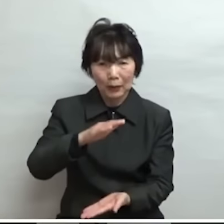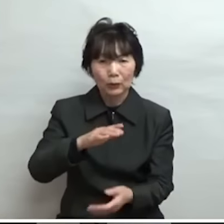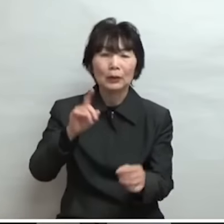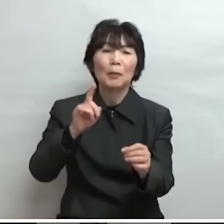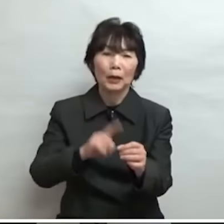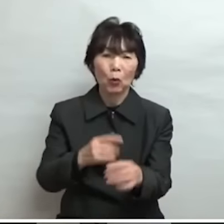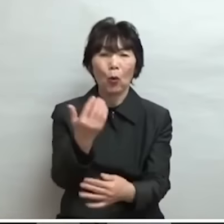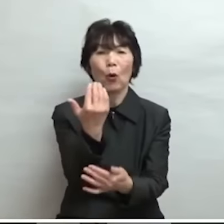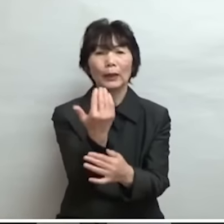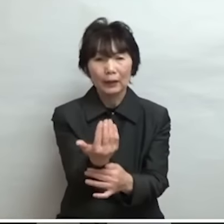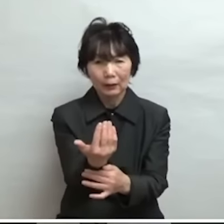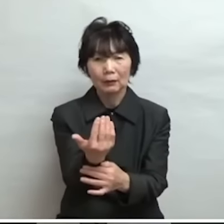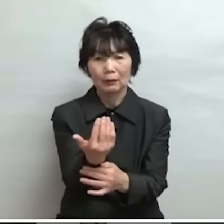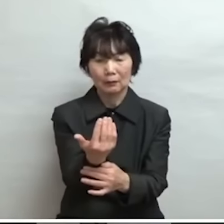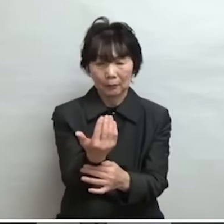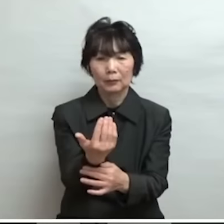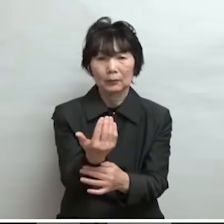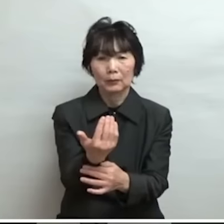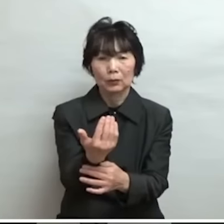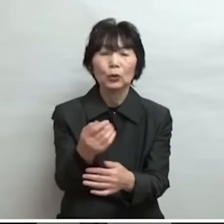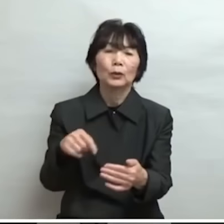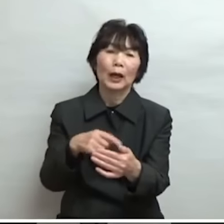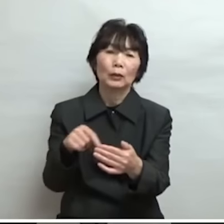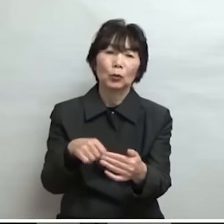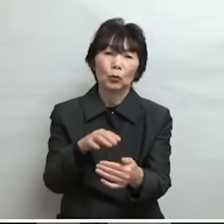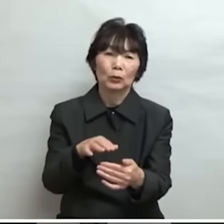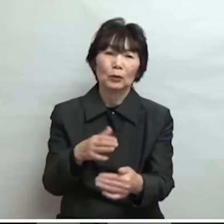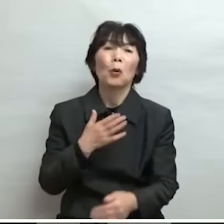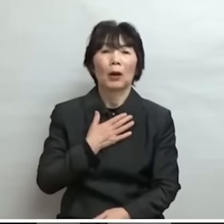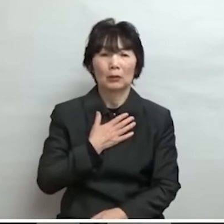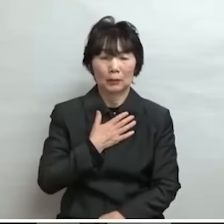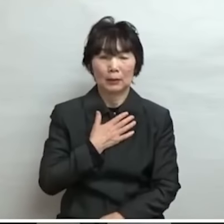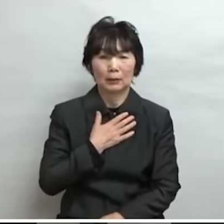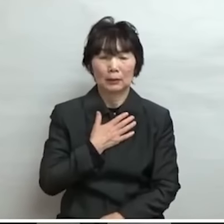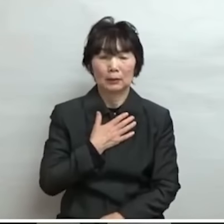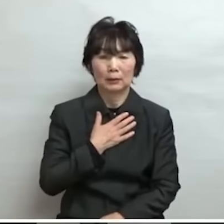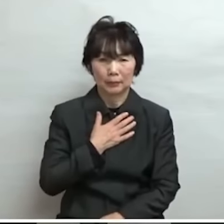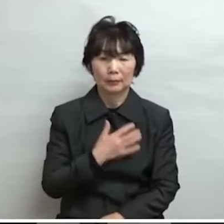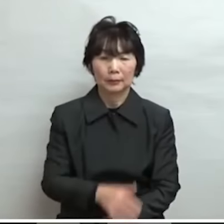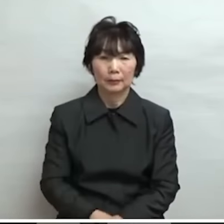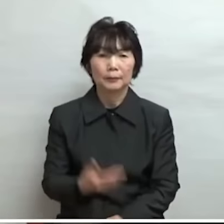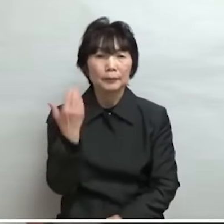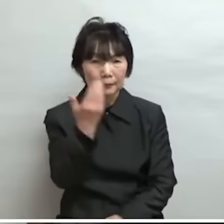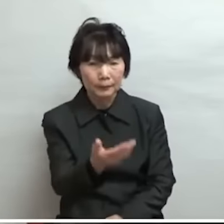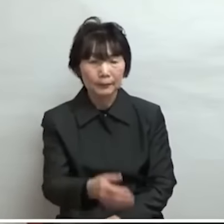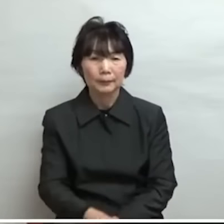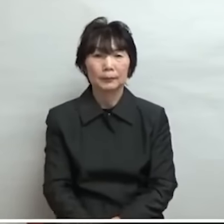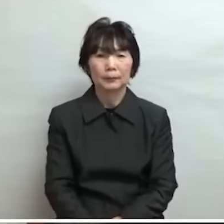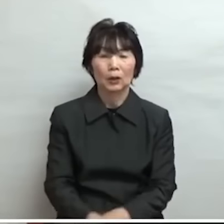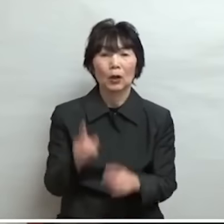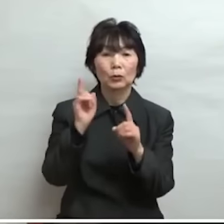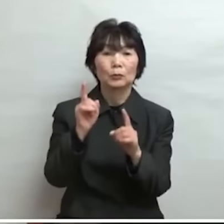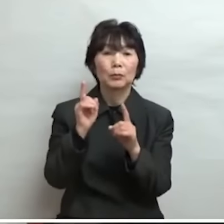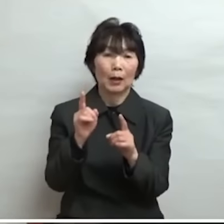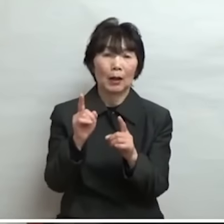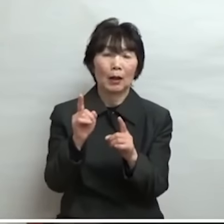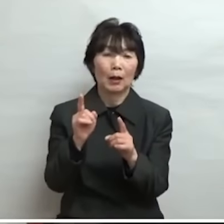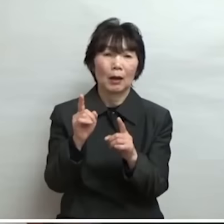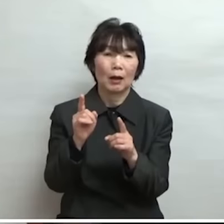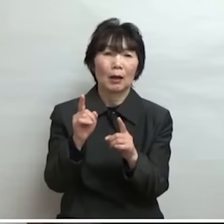と、そういう中身であるということを確認をさせていただきました、うん、はい、 群馬県の方も